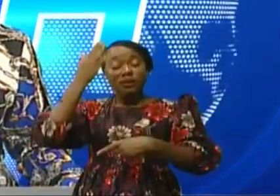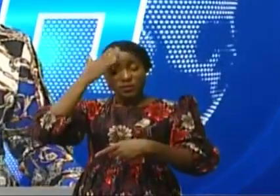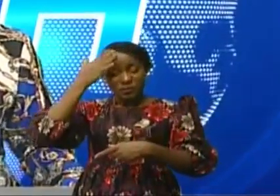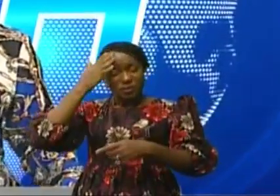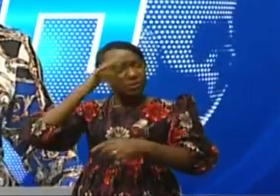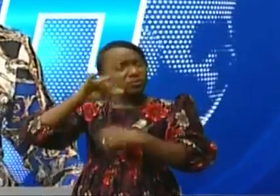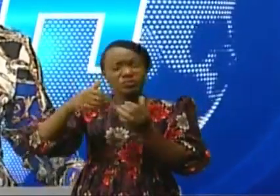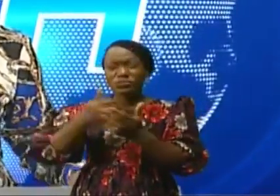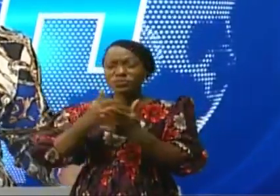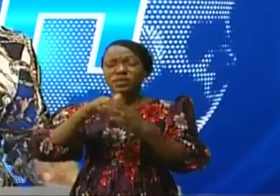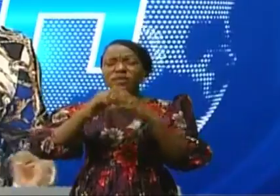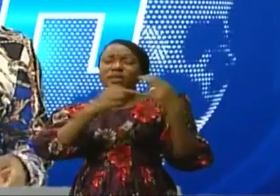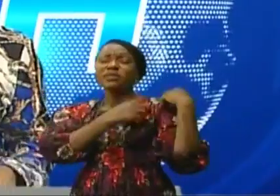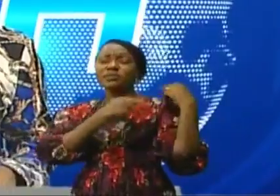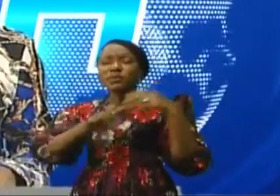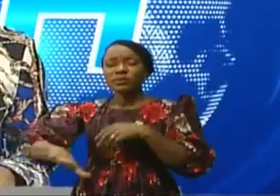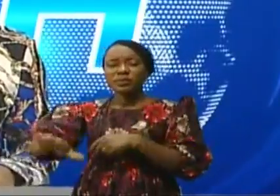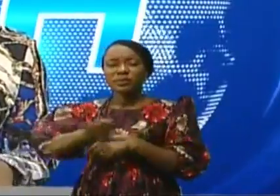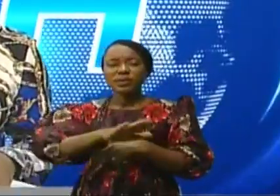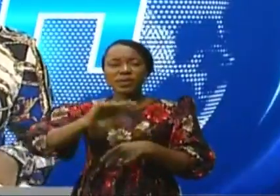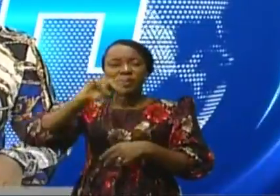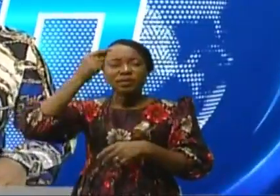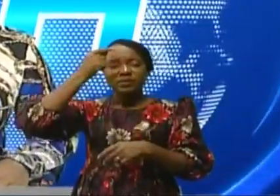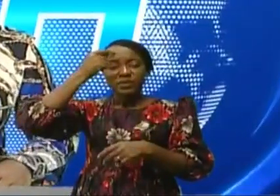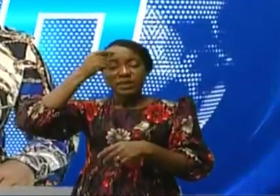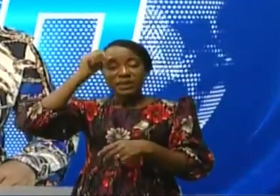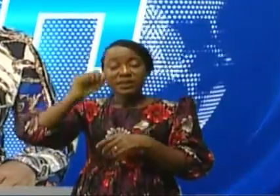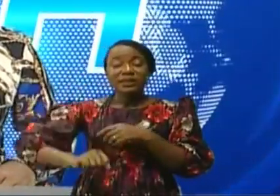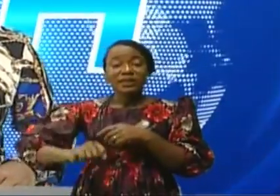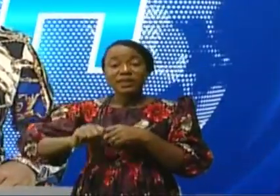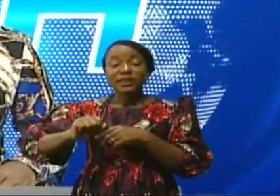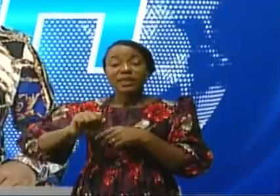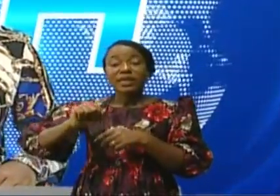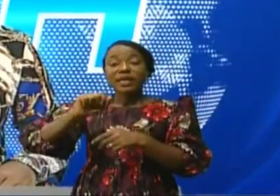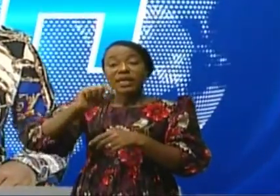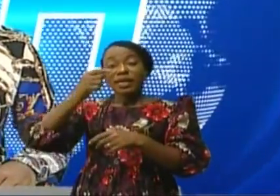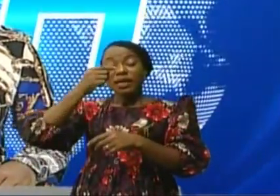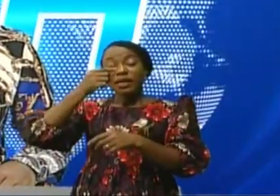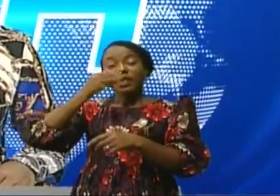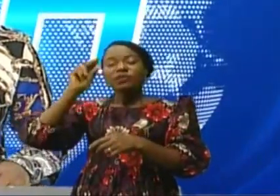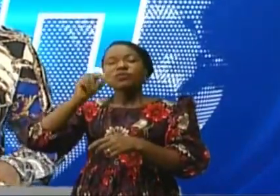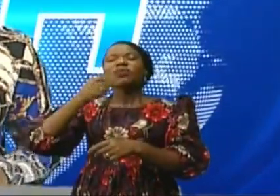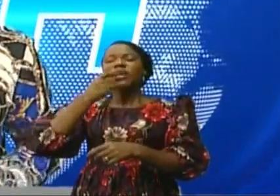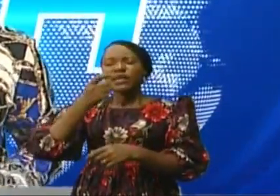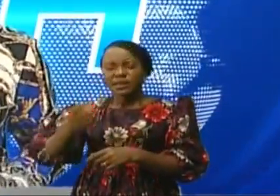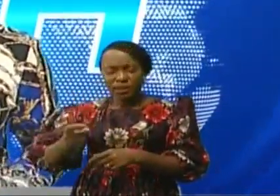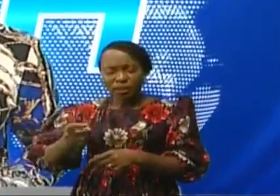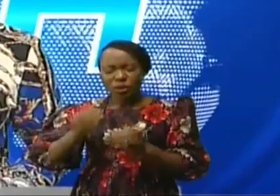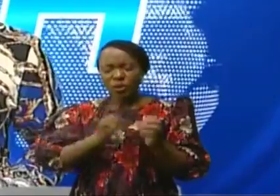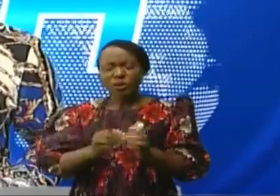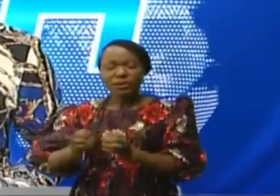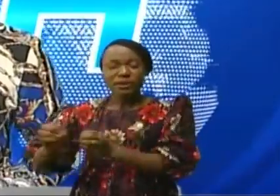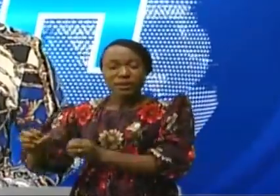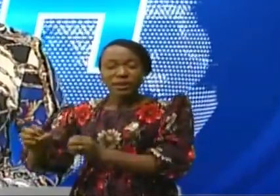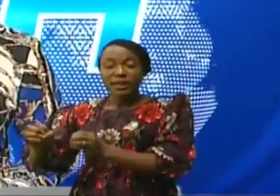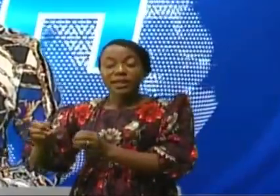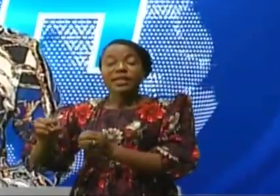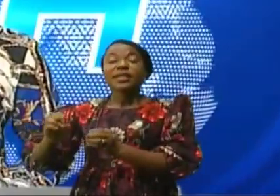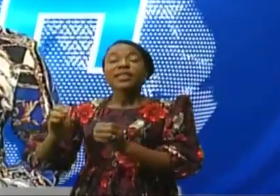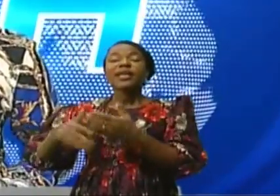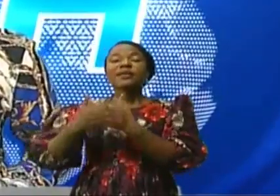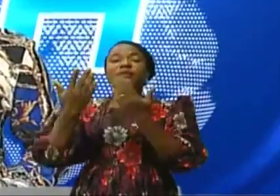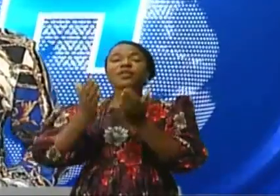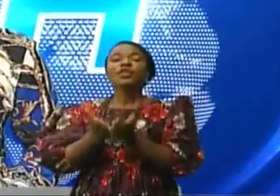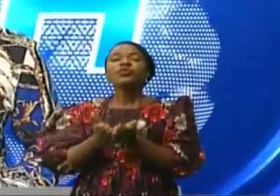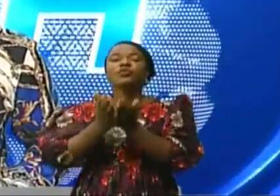pays. Les motions du gouverneur de la province du Sud Kivu, Théo Ngouabidi, à la suite de la manifestation organisée dans la ville d'Uvira, au